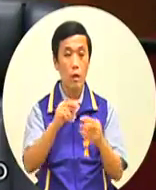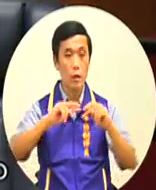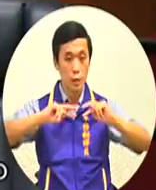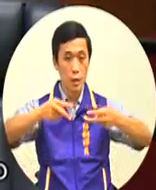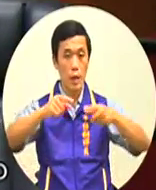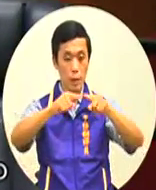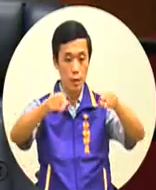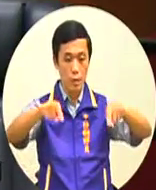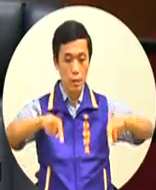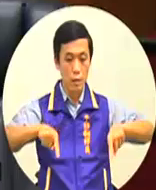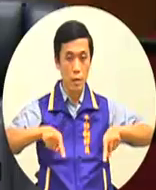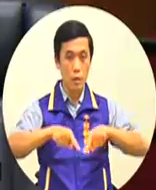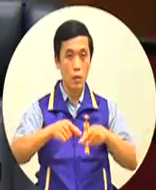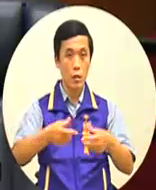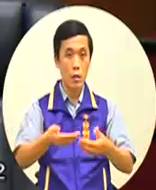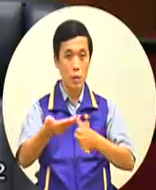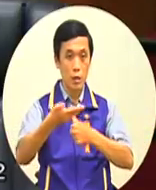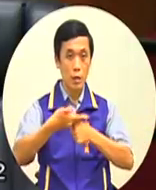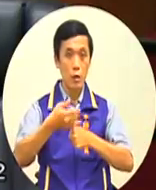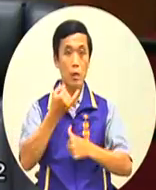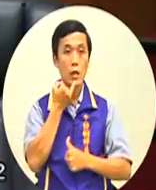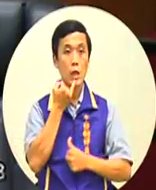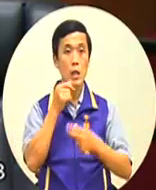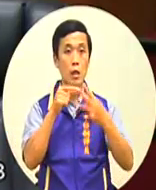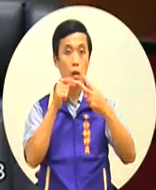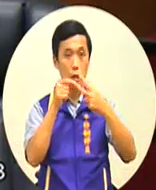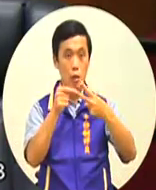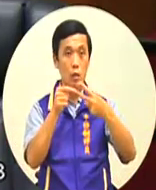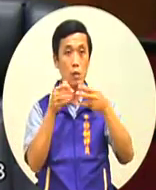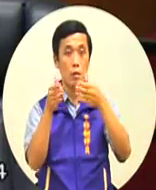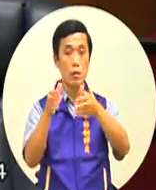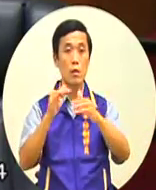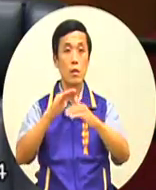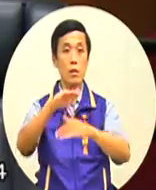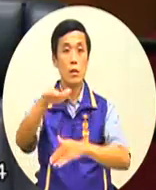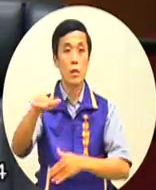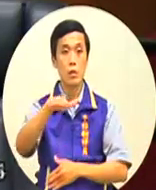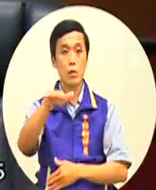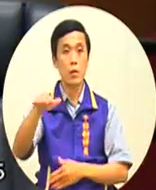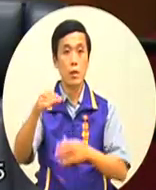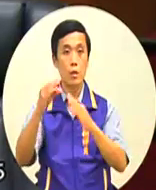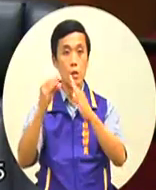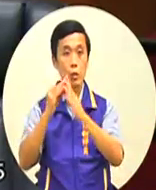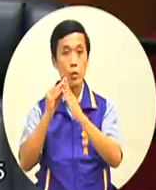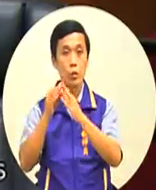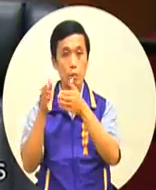了。那第二个想要针对社会局的部分了，